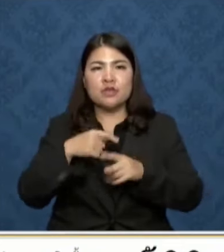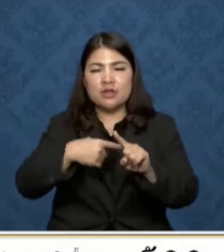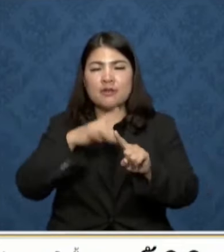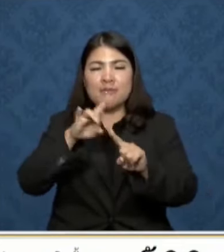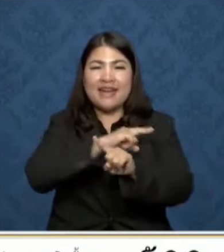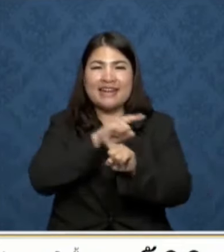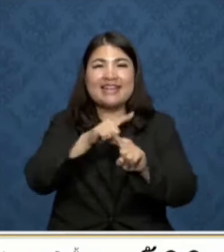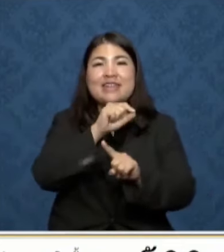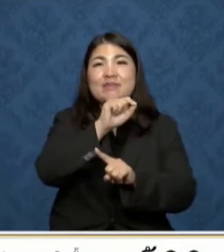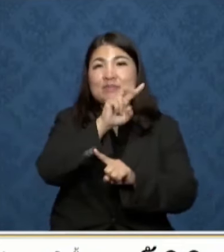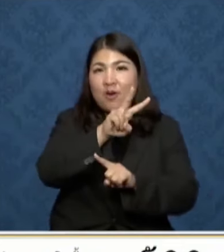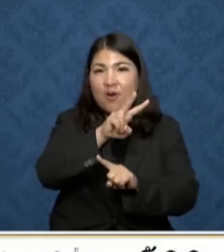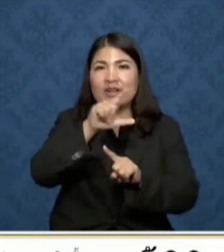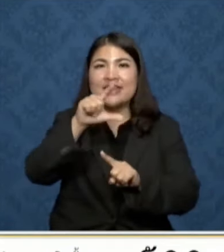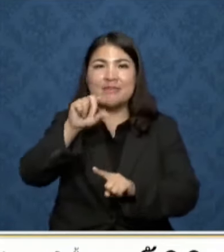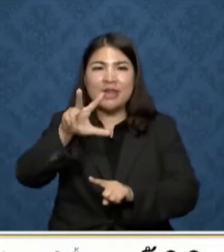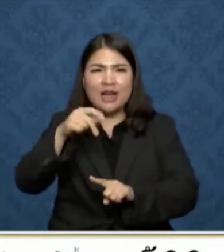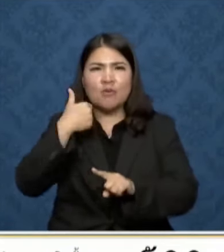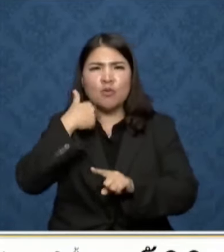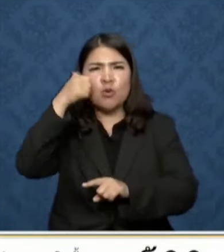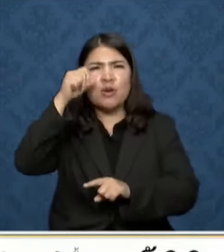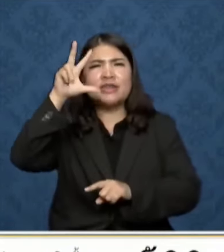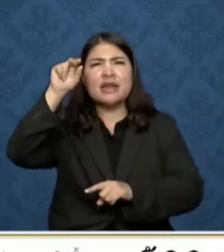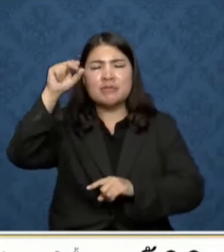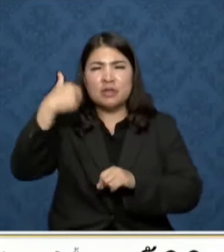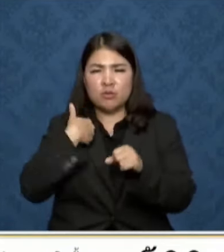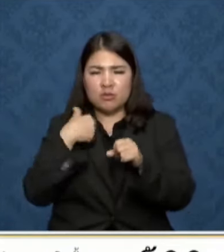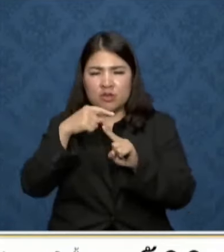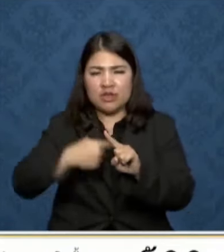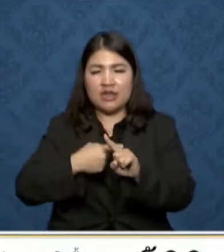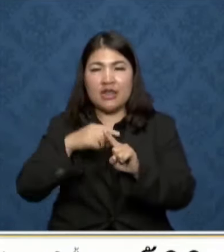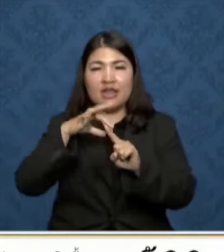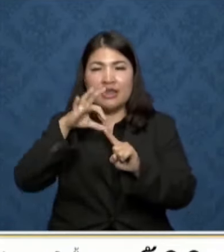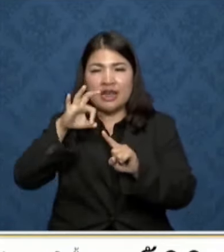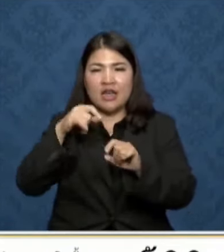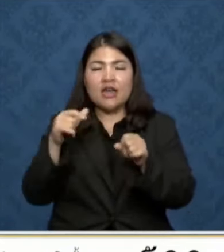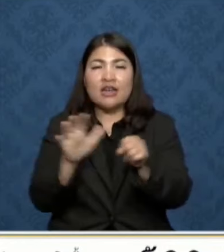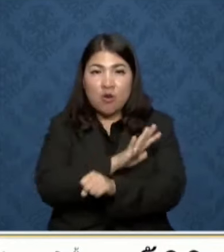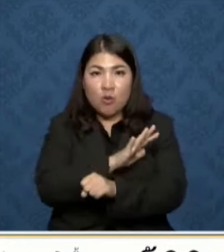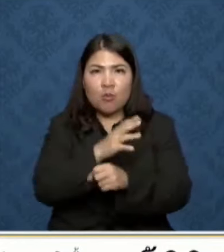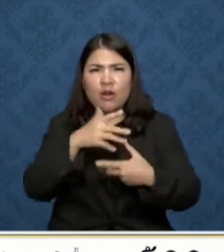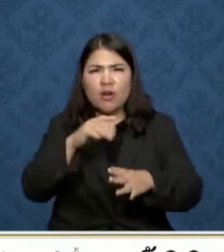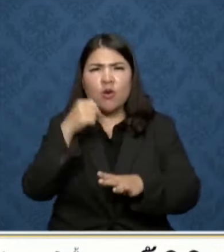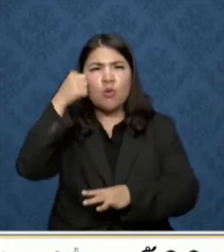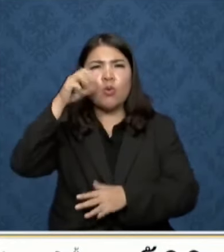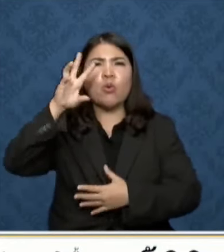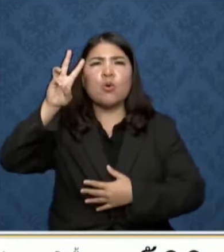สงหา ยีบสามสิหาครบ 30 วน 20 กันยาครบ 60 วยีบเอ็ดตุลามีทะแลงตลอดเลยนะครับแล